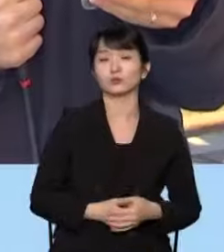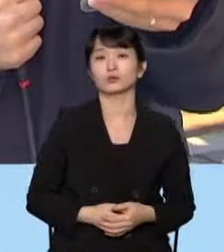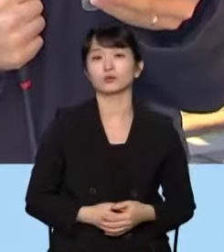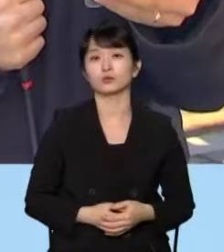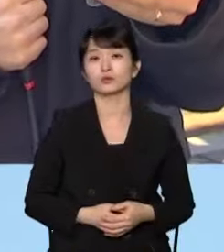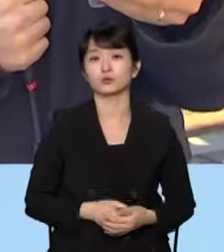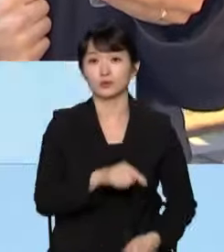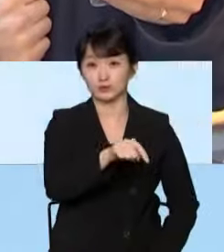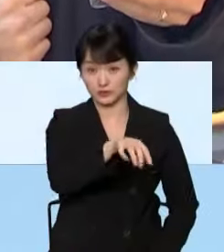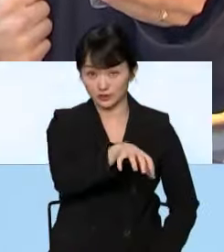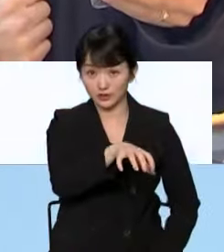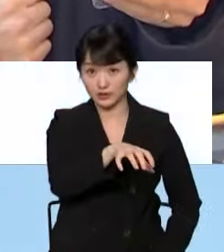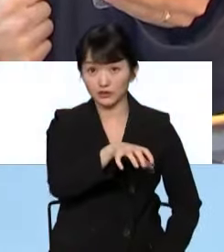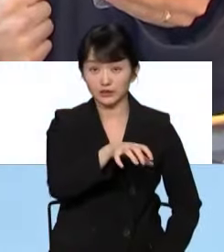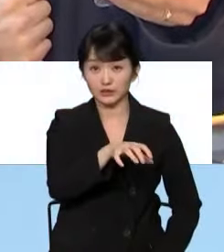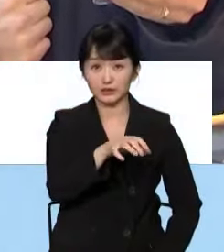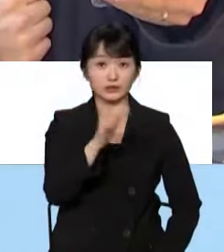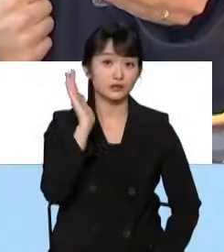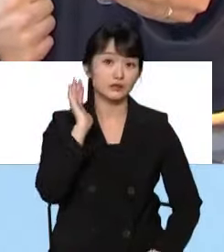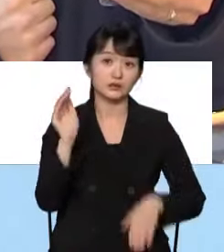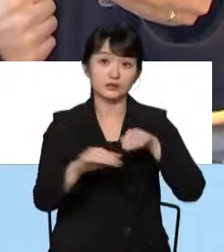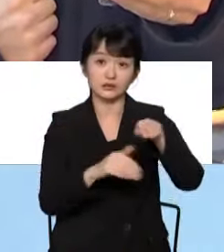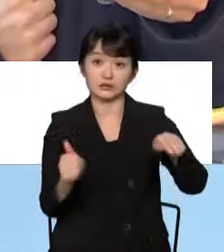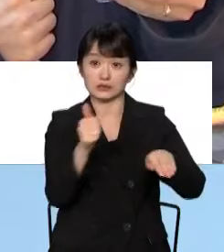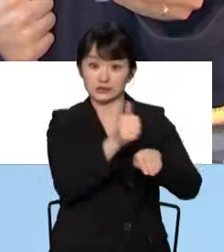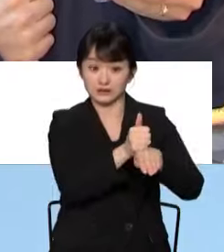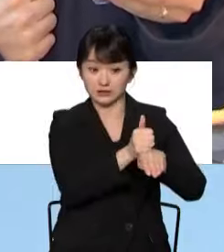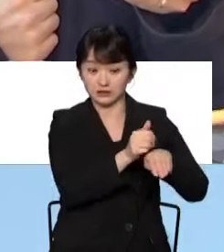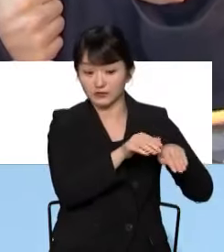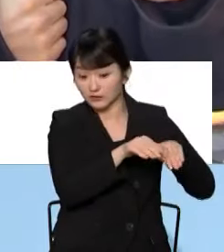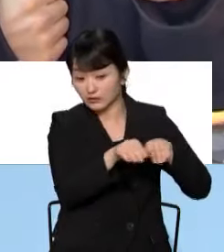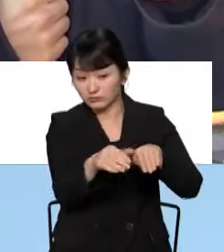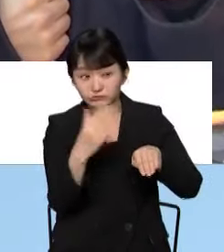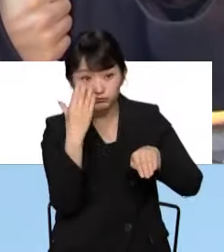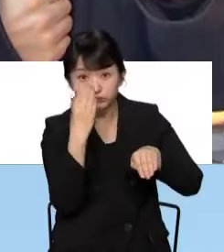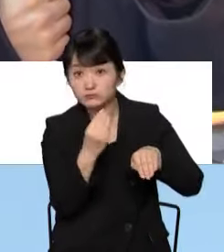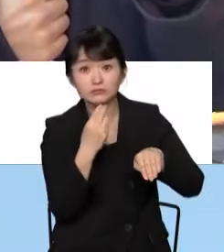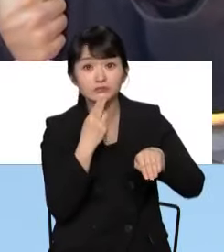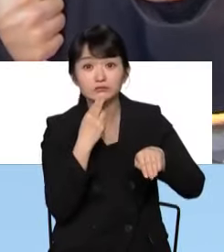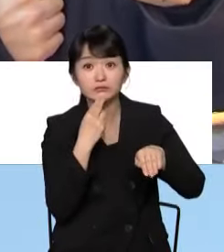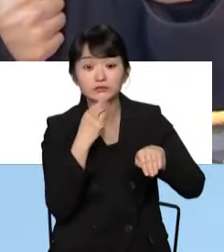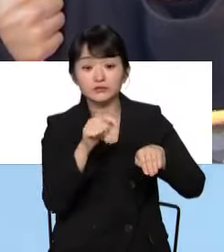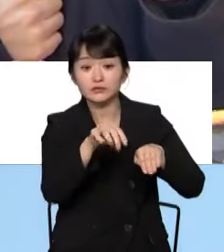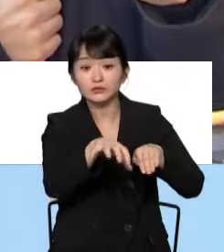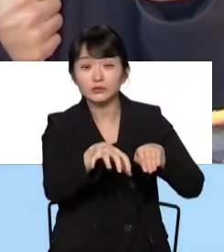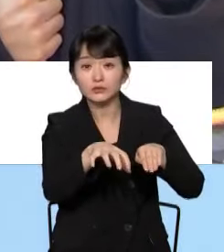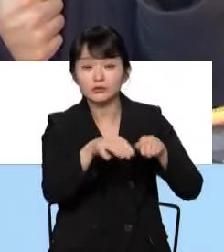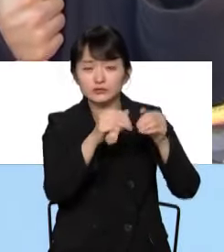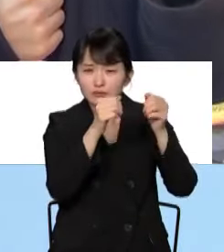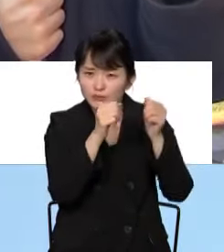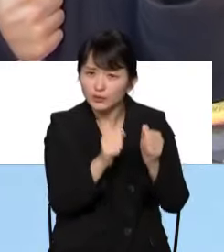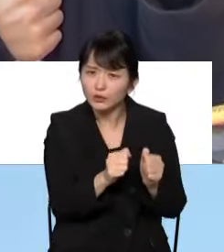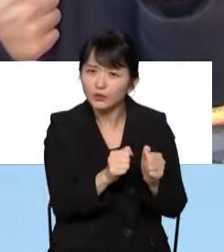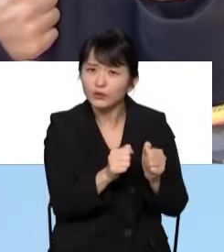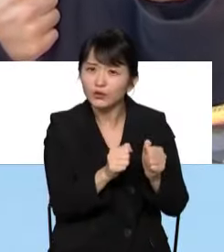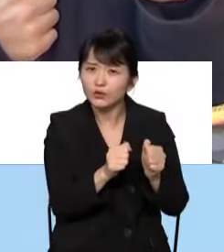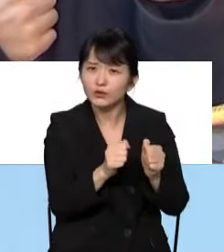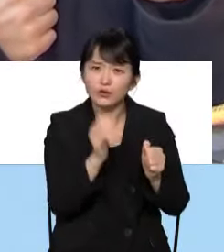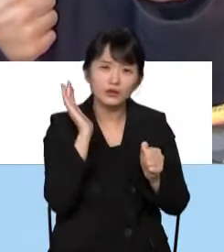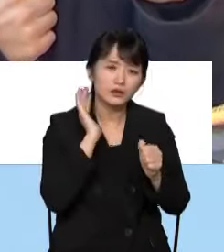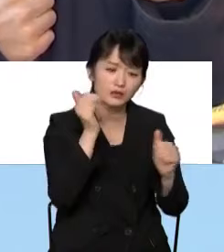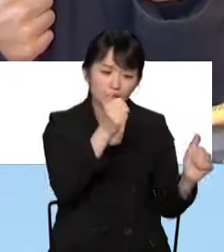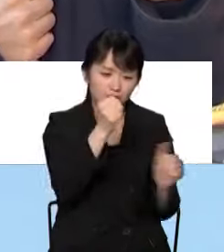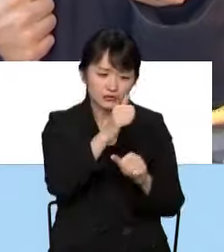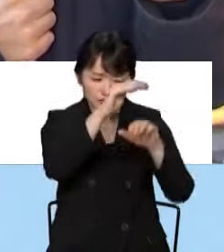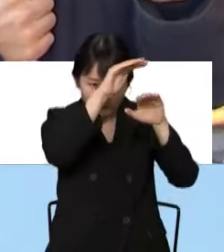나서는요, 여기서 대통령이 탄 차량이 이동하는 행렬이 포착되지 않았기 때문에 계속 이곳에 관저에 머무르면서 국무회의